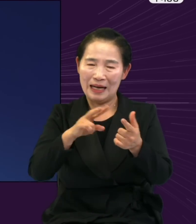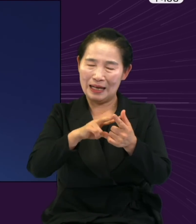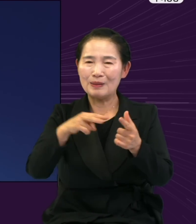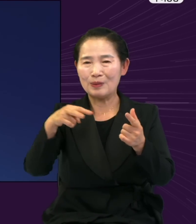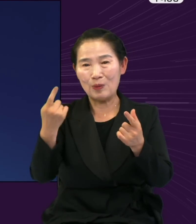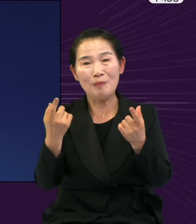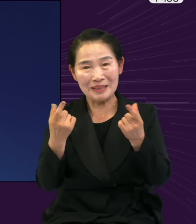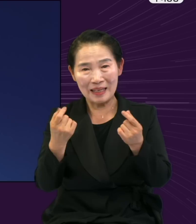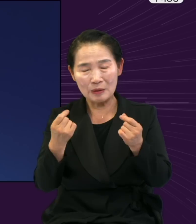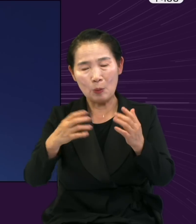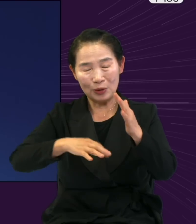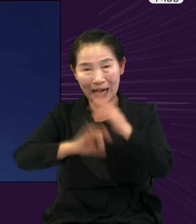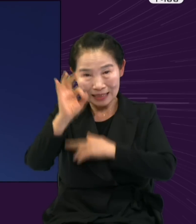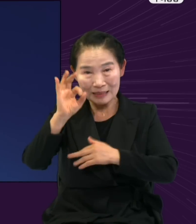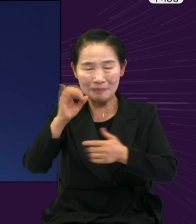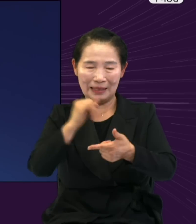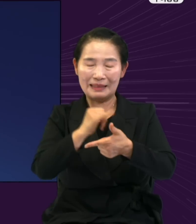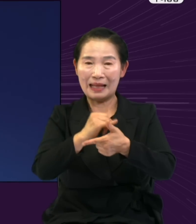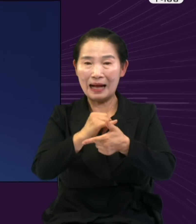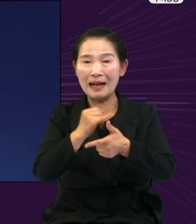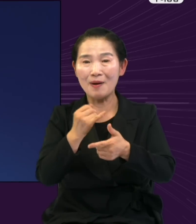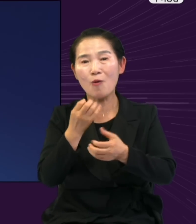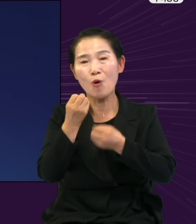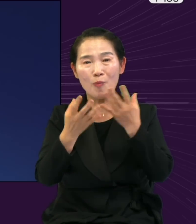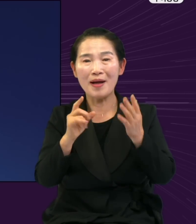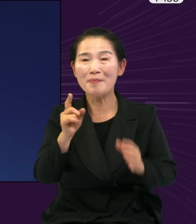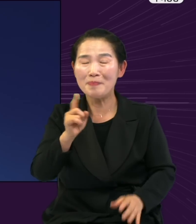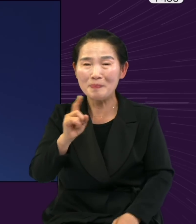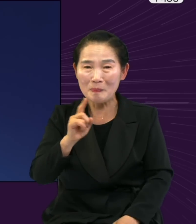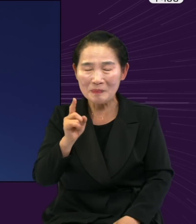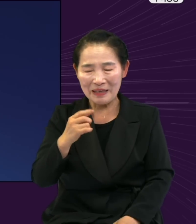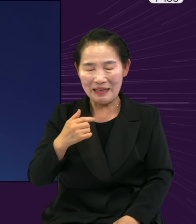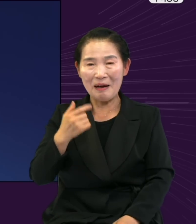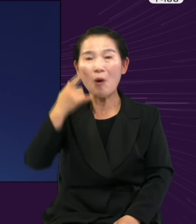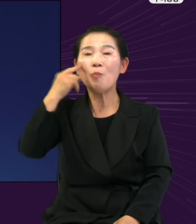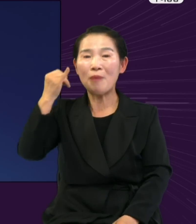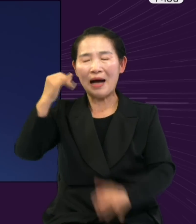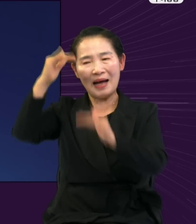저에게 이런 말을 했어요. 그 아이가 저를 위해서 지금 글을 쓰고 있는데,